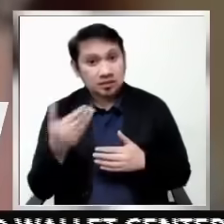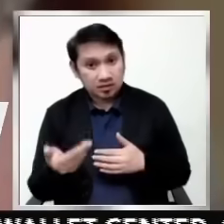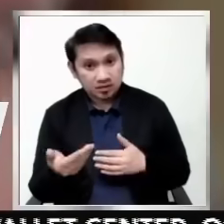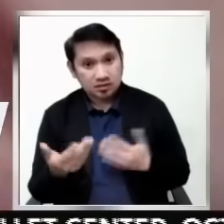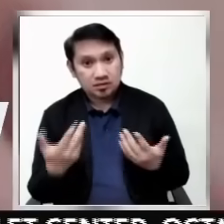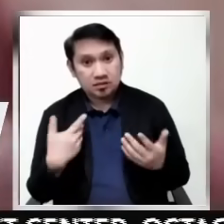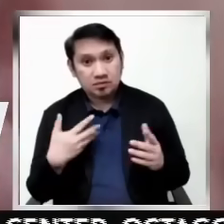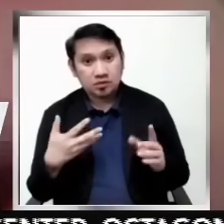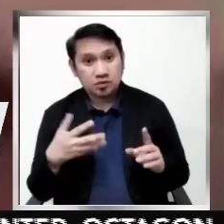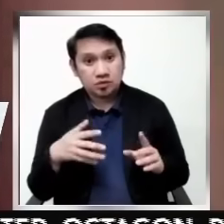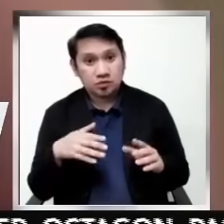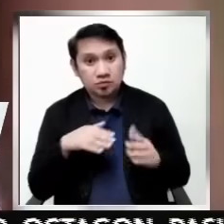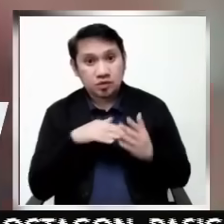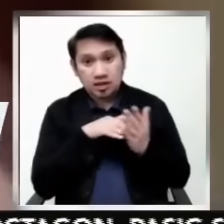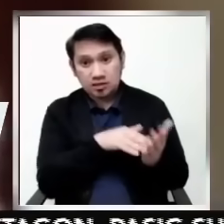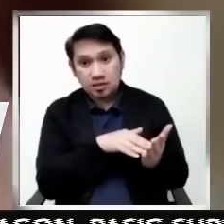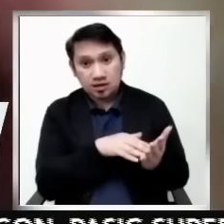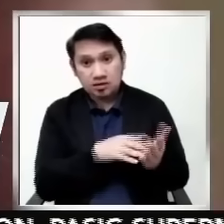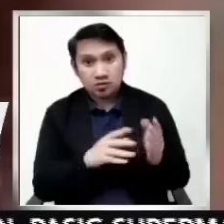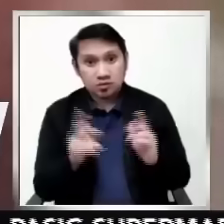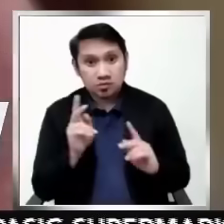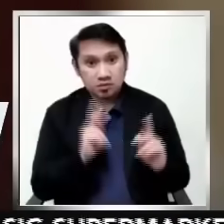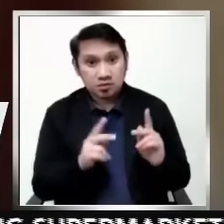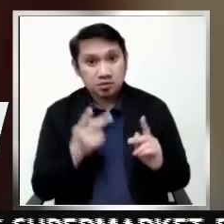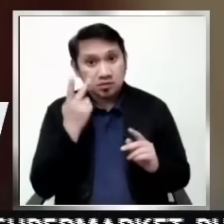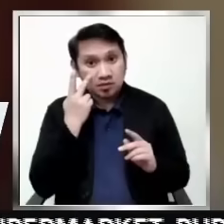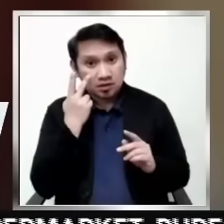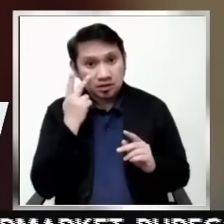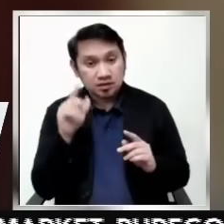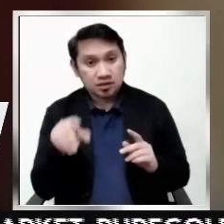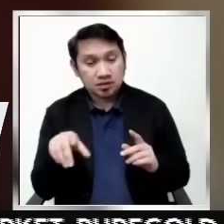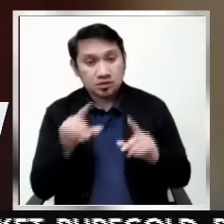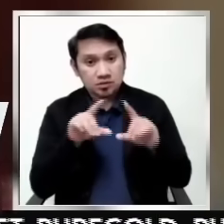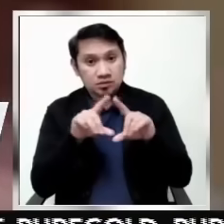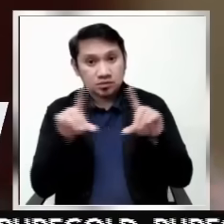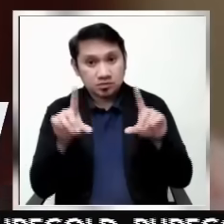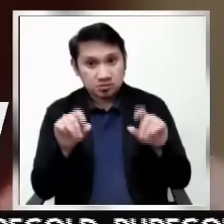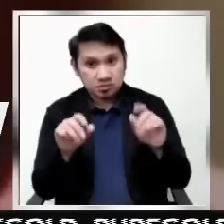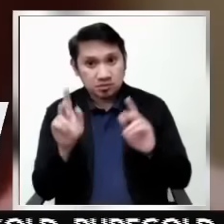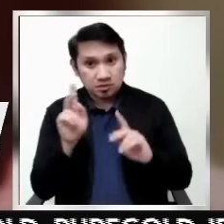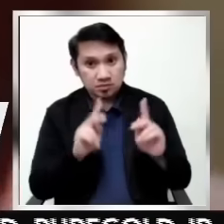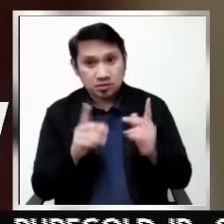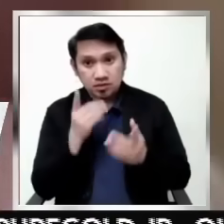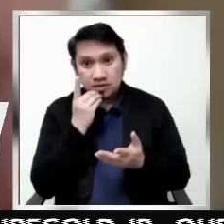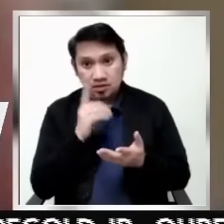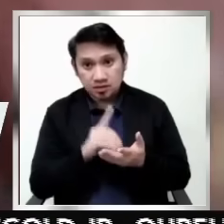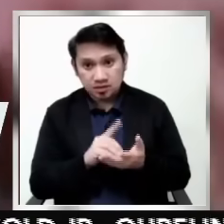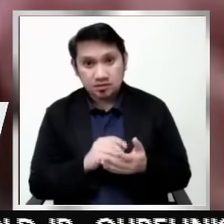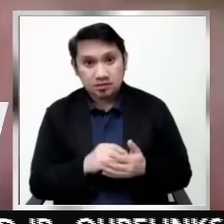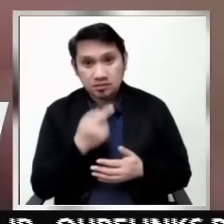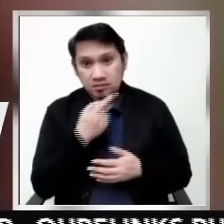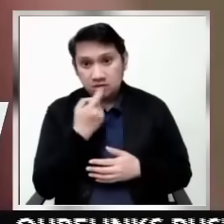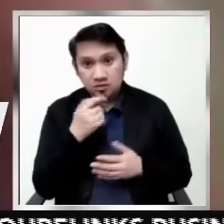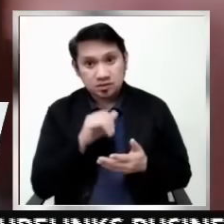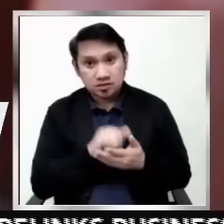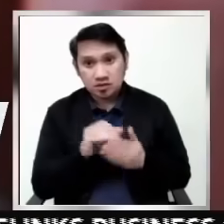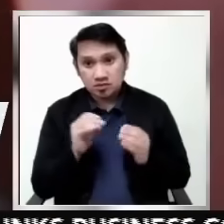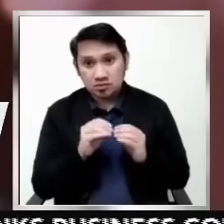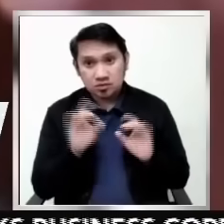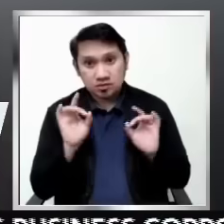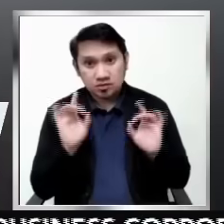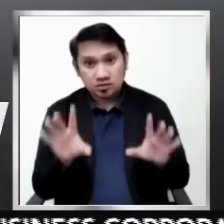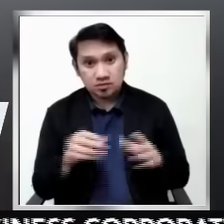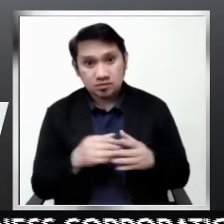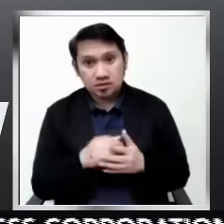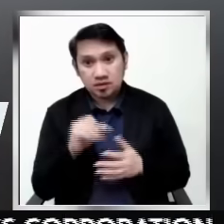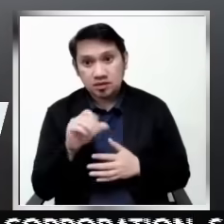nila, yung mga tao na nakita nila dun sa kanilang database. Kasi mas prone na yun eh. I-spam nila yan, i-scam nila